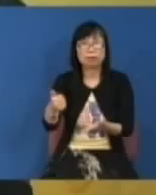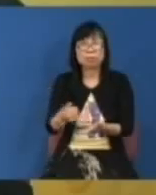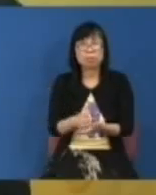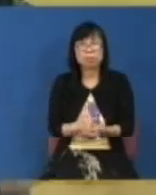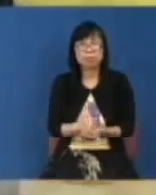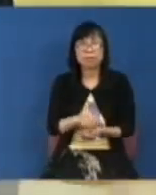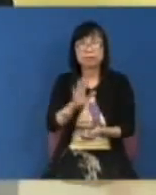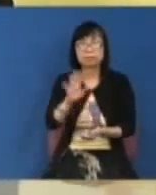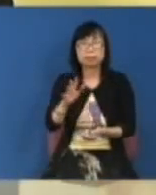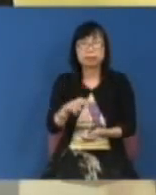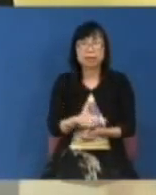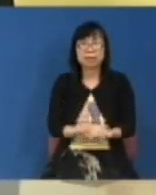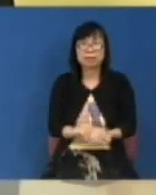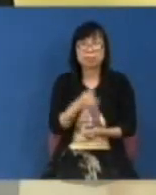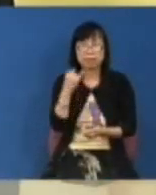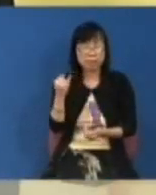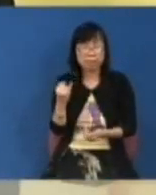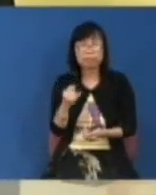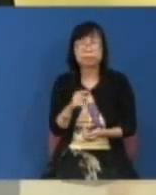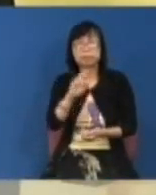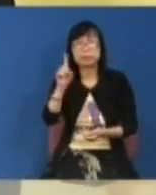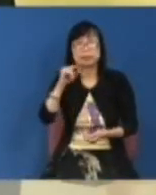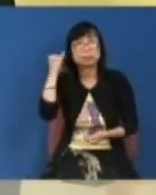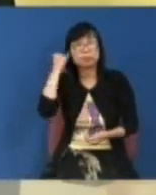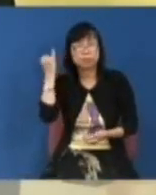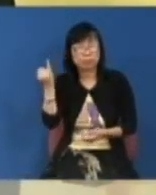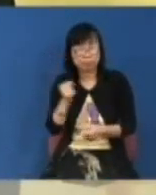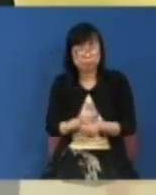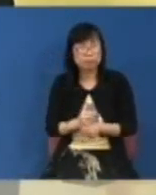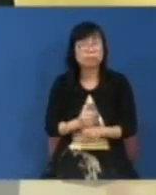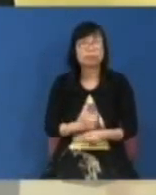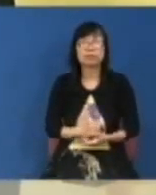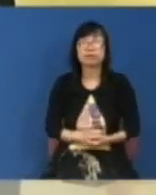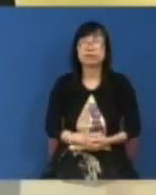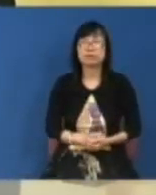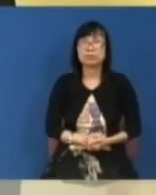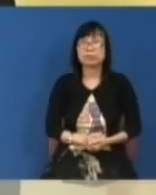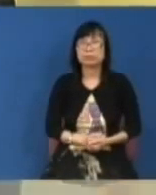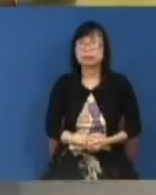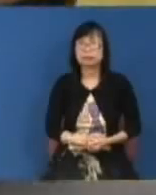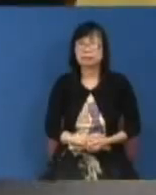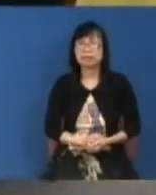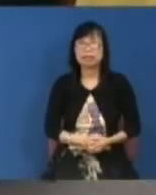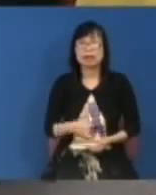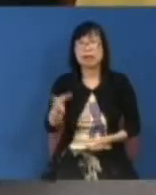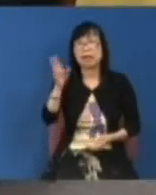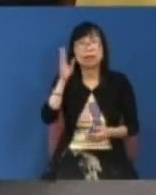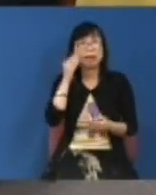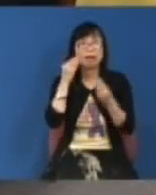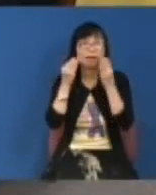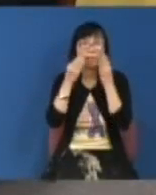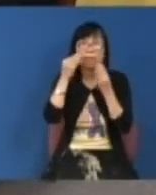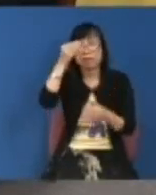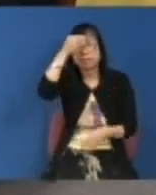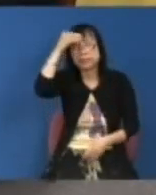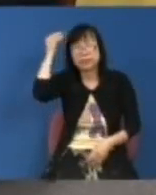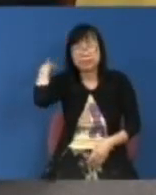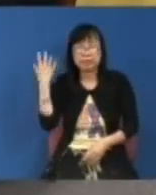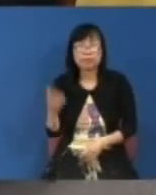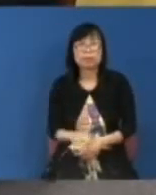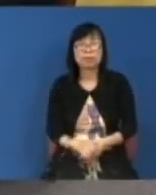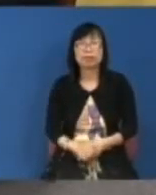係呢個問題，我相信都要耐啲嘅，咁就希望下一次再可以 失憶啦。依啲 下一次再探討啦，